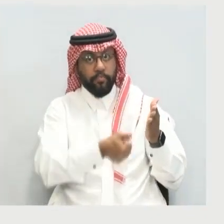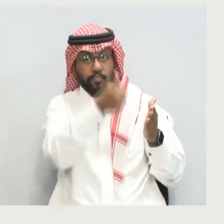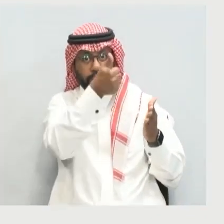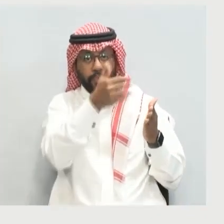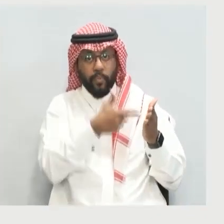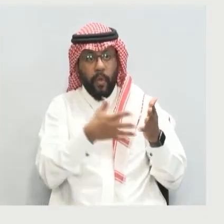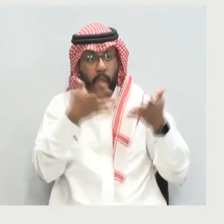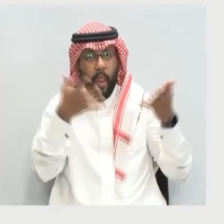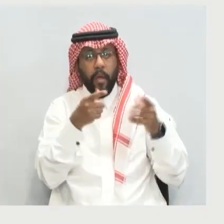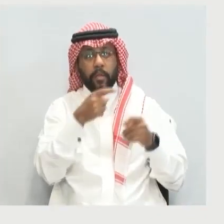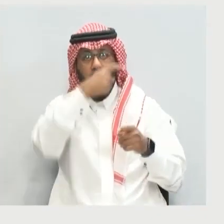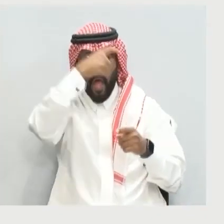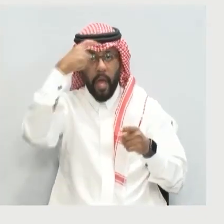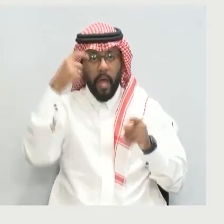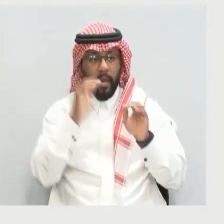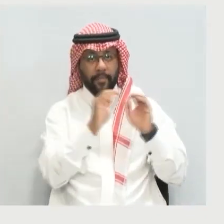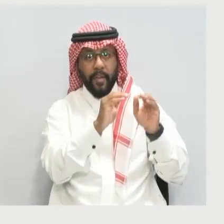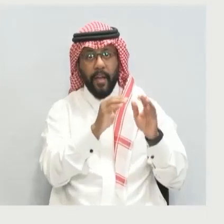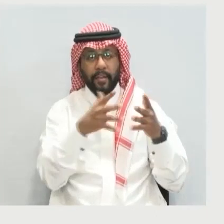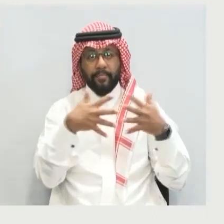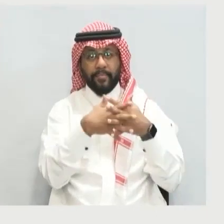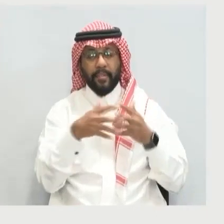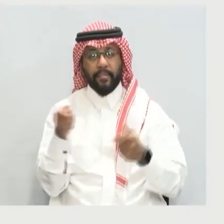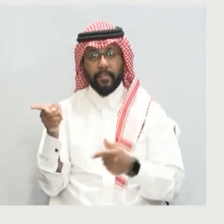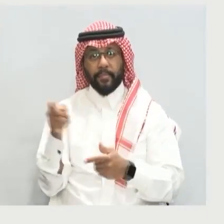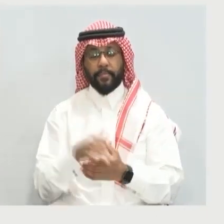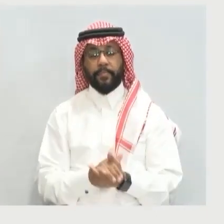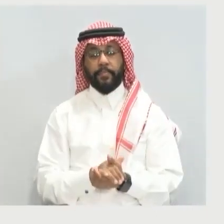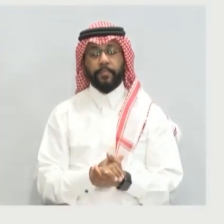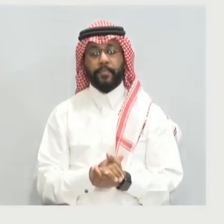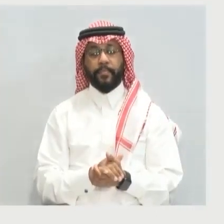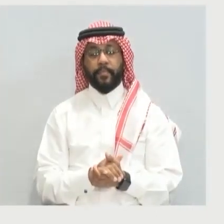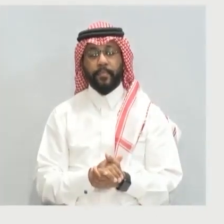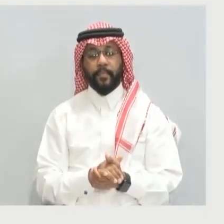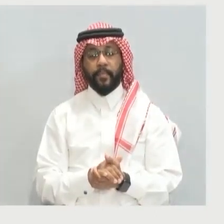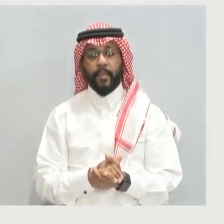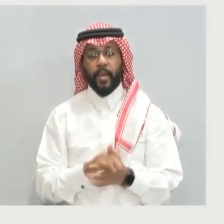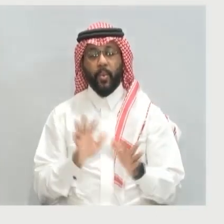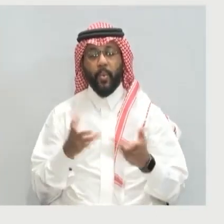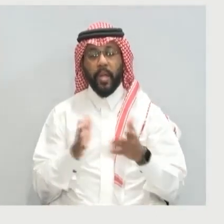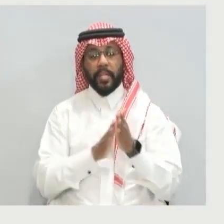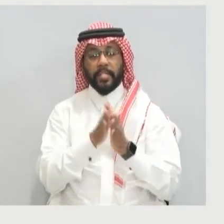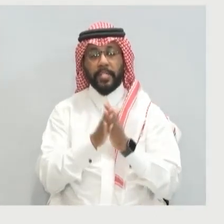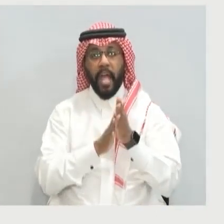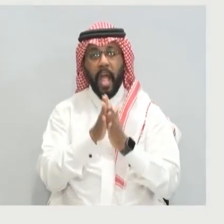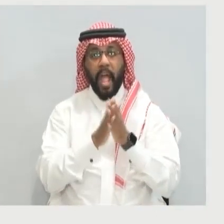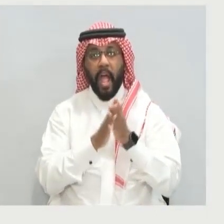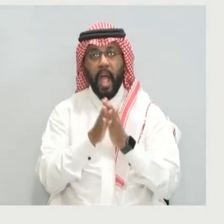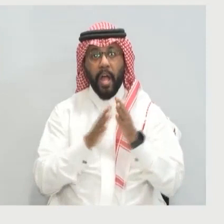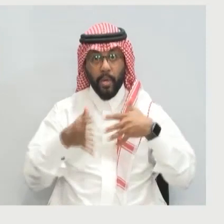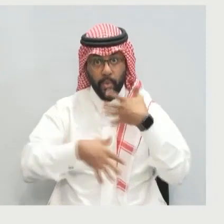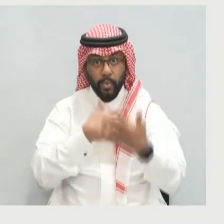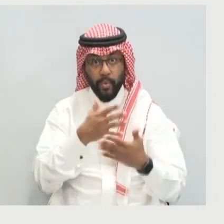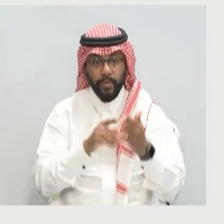طارد للحراره اماس طبعا سترى اين هو موقع طاقه النواتج بالنسبه